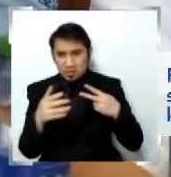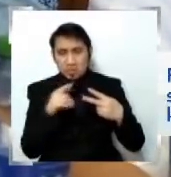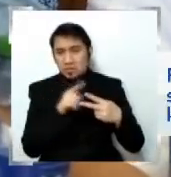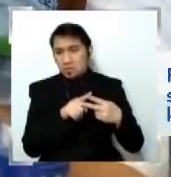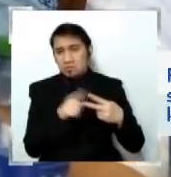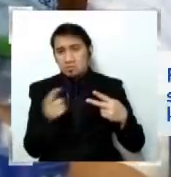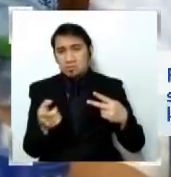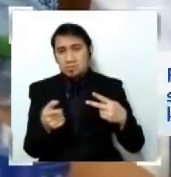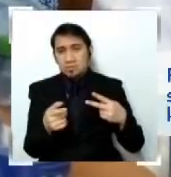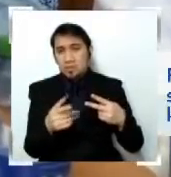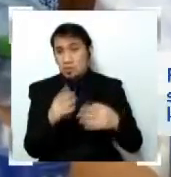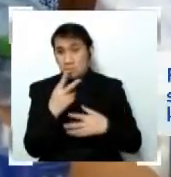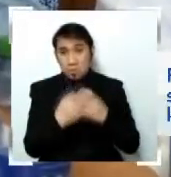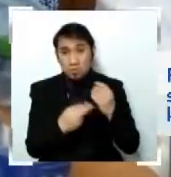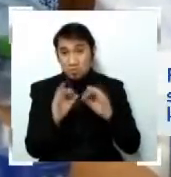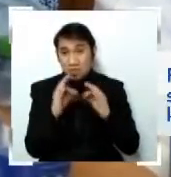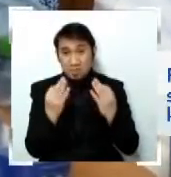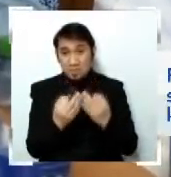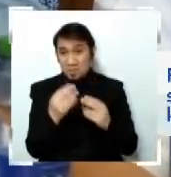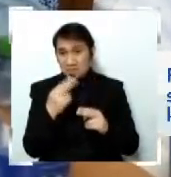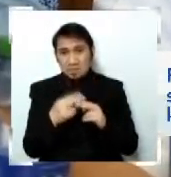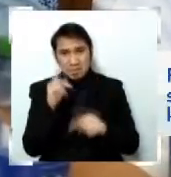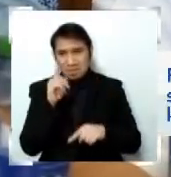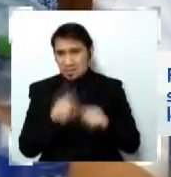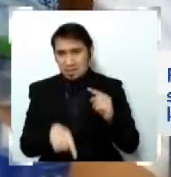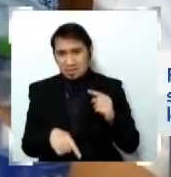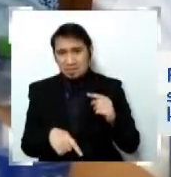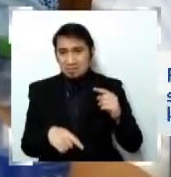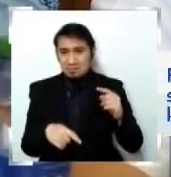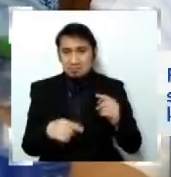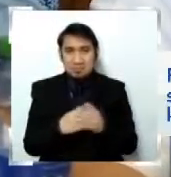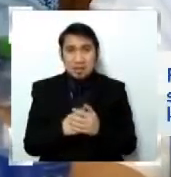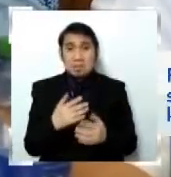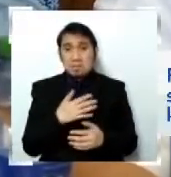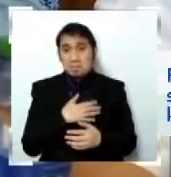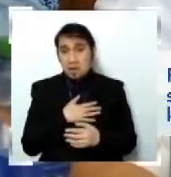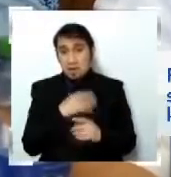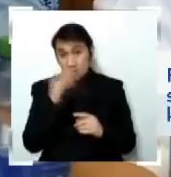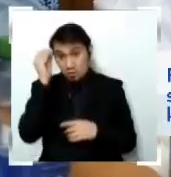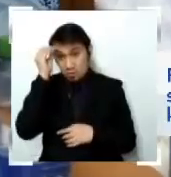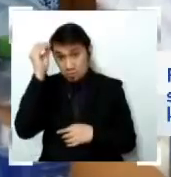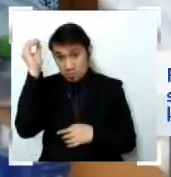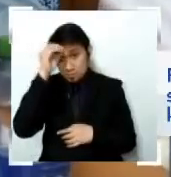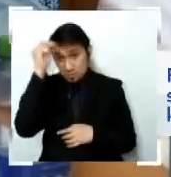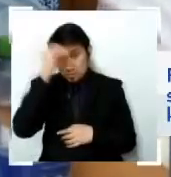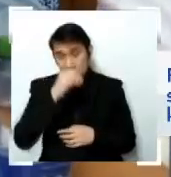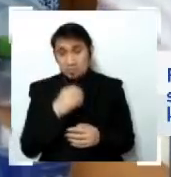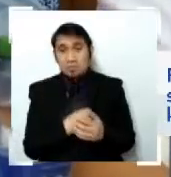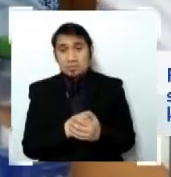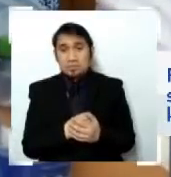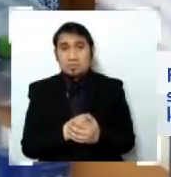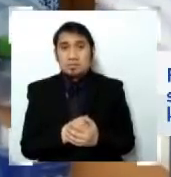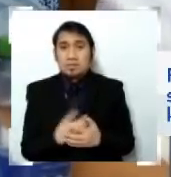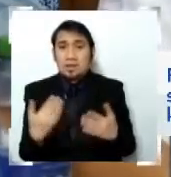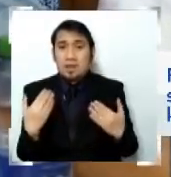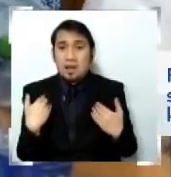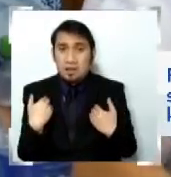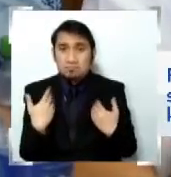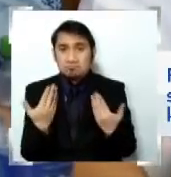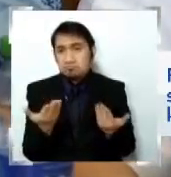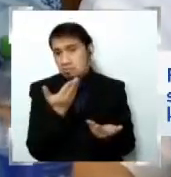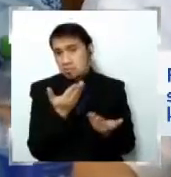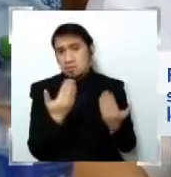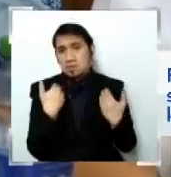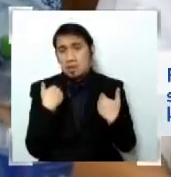pero sa paningin ko kasi may mga batayan siya at paniniwala kung bakit